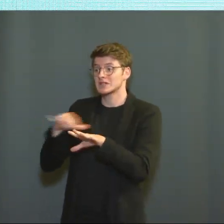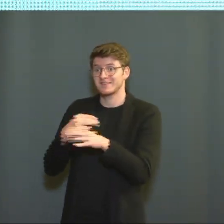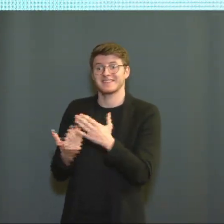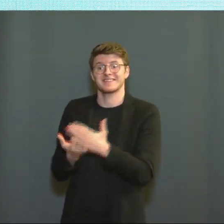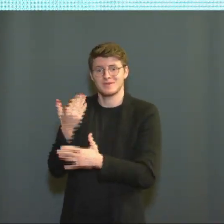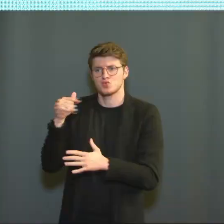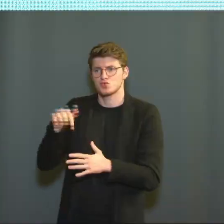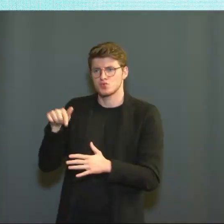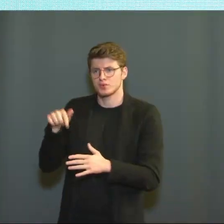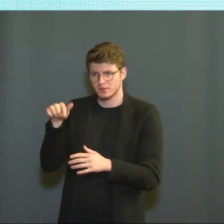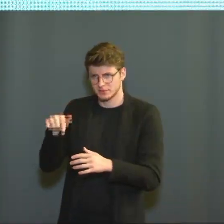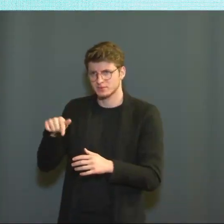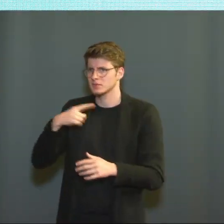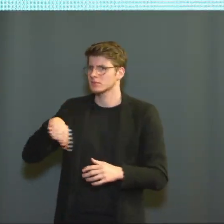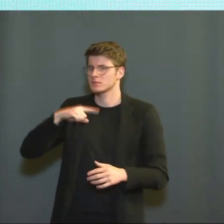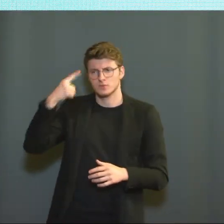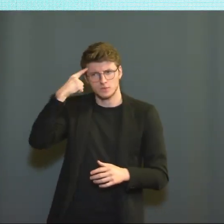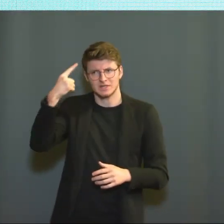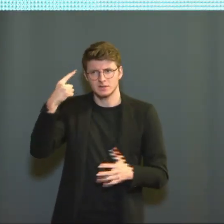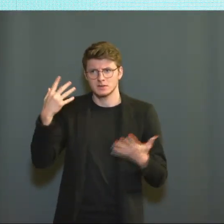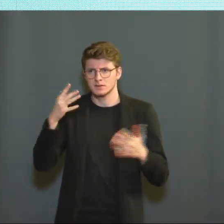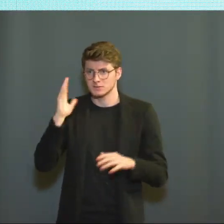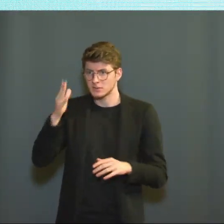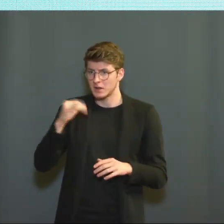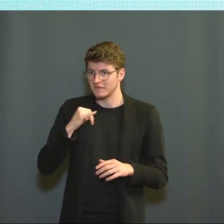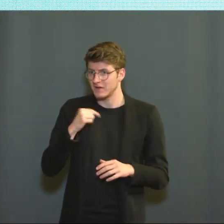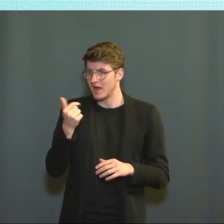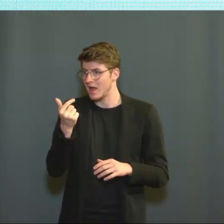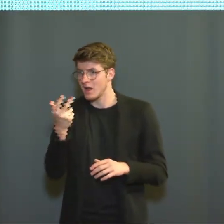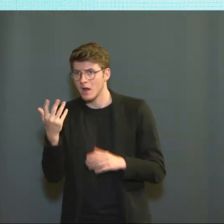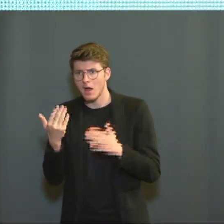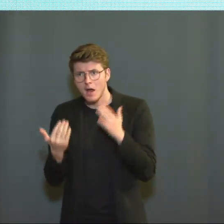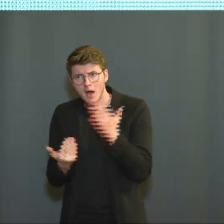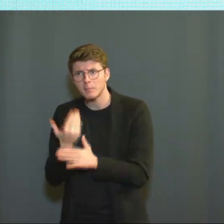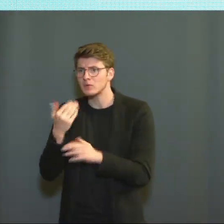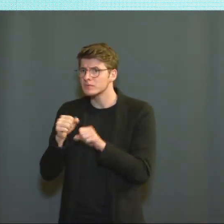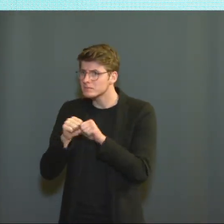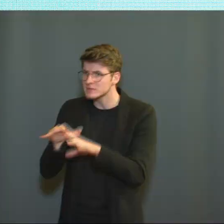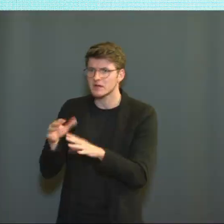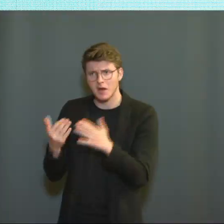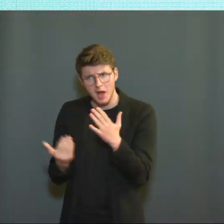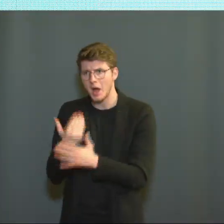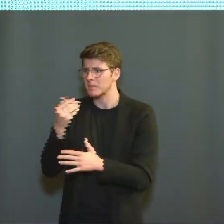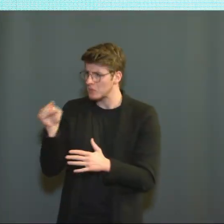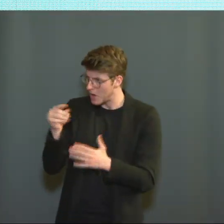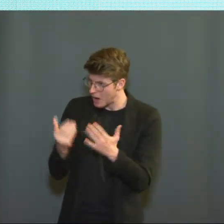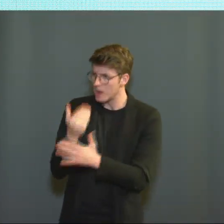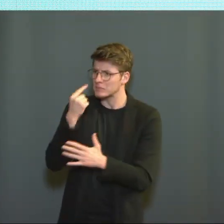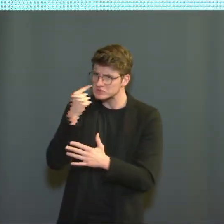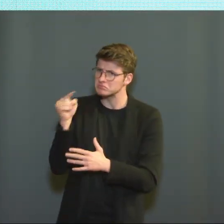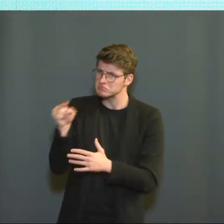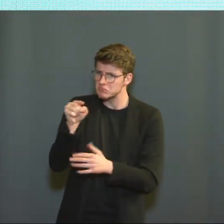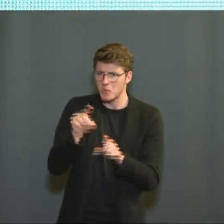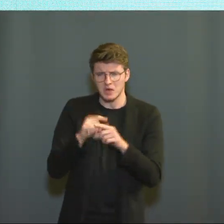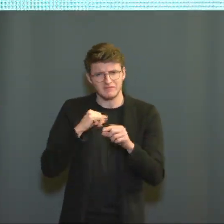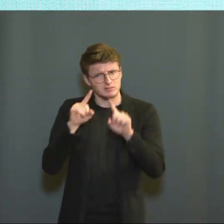2, weten we dat er al enkele herinfecties zijn vastgesteld. Daar is al uitvoerig ook over gerapporteerd in